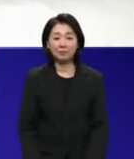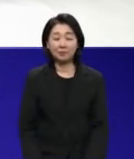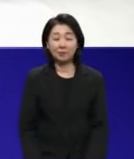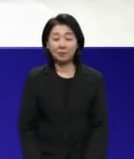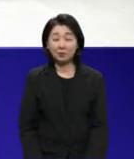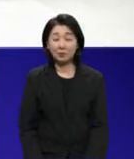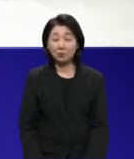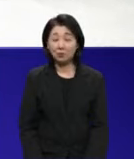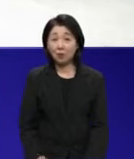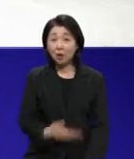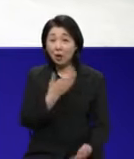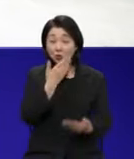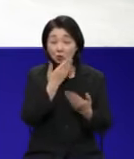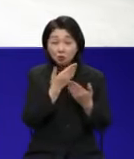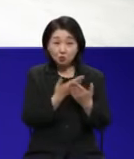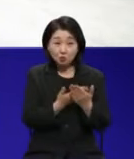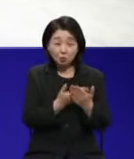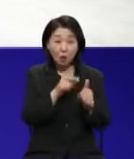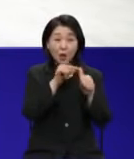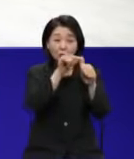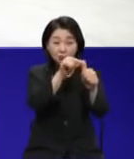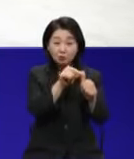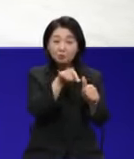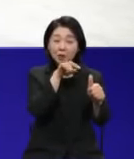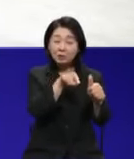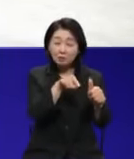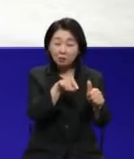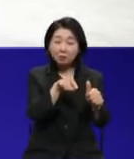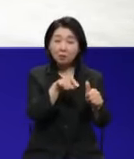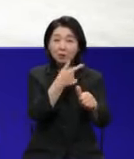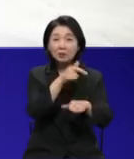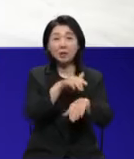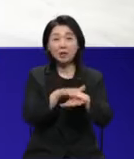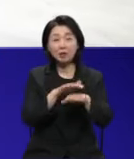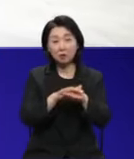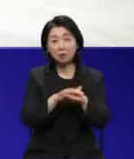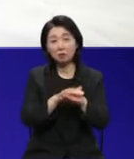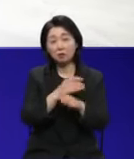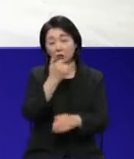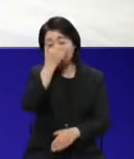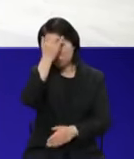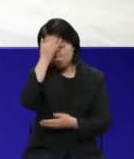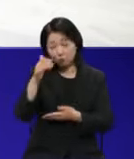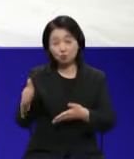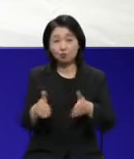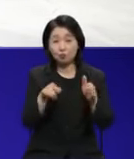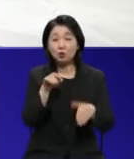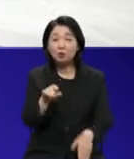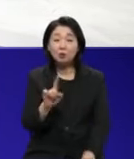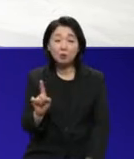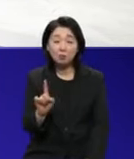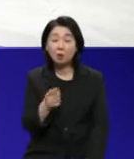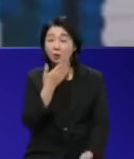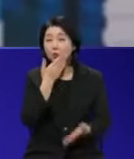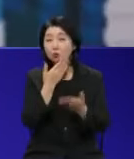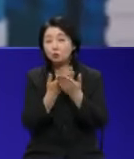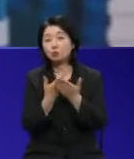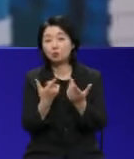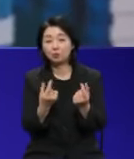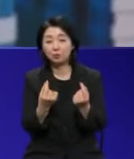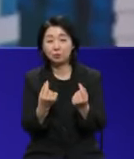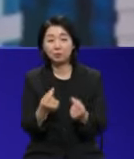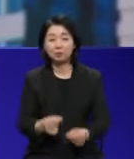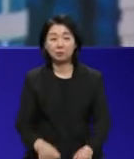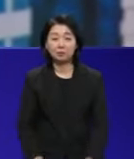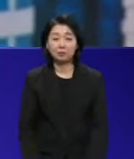지역 이렇게 알려져 있는 대전 세종충청 여기는 좀 어떻습니까네 중원 벨트라고 해서 충청권도 상당히 좀 중요했는데 여기